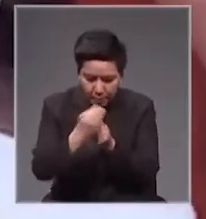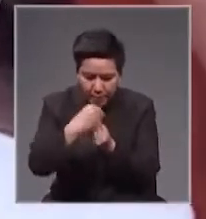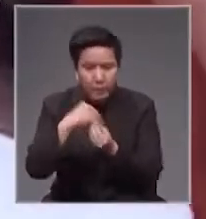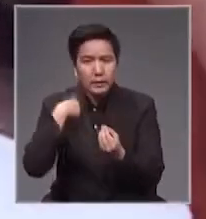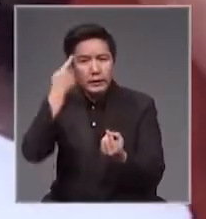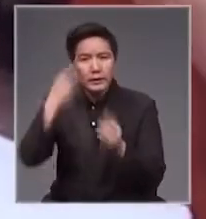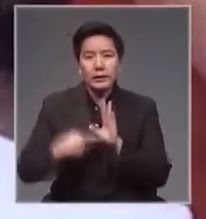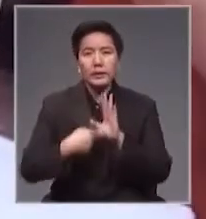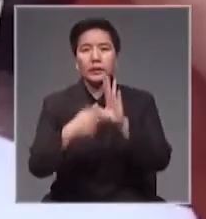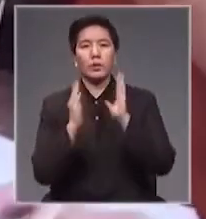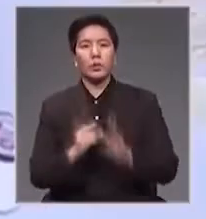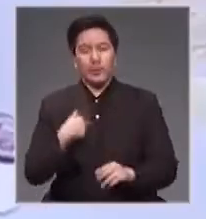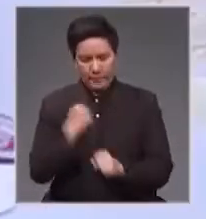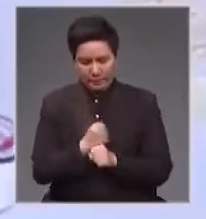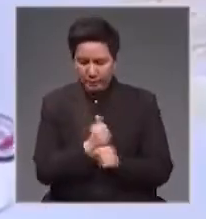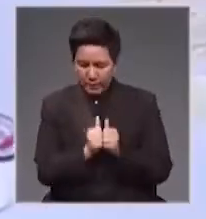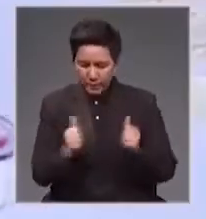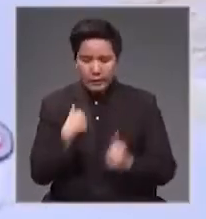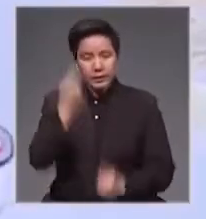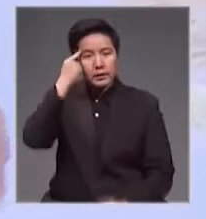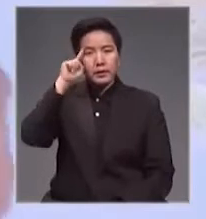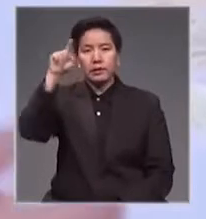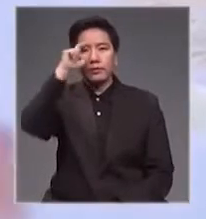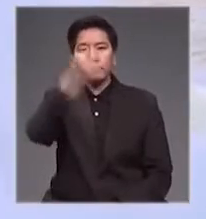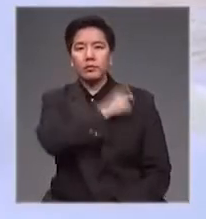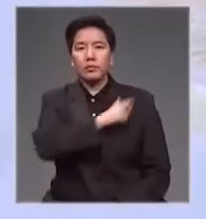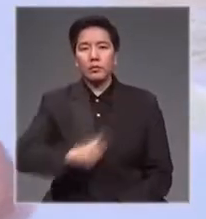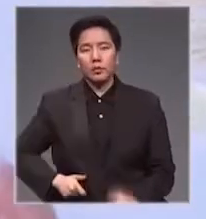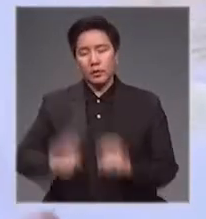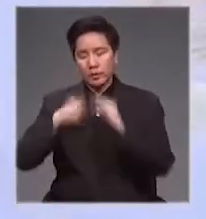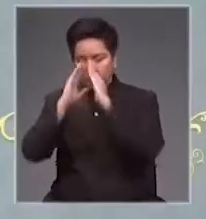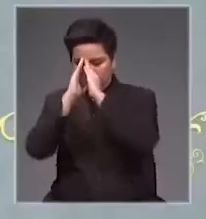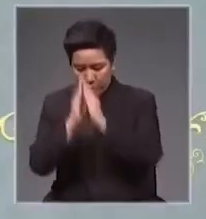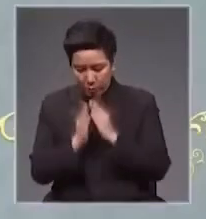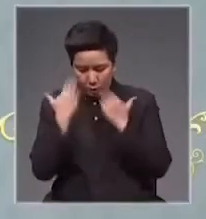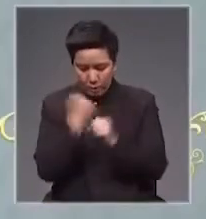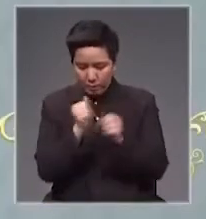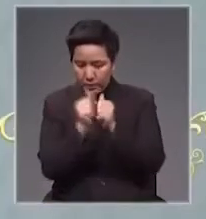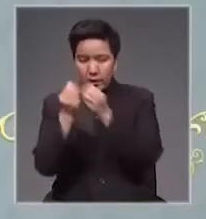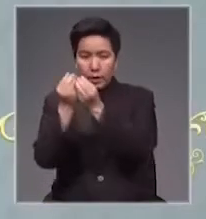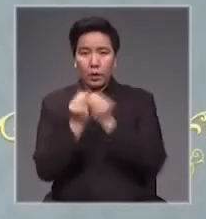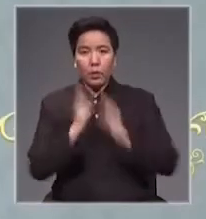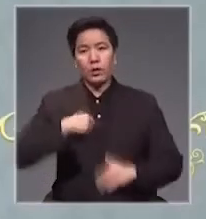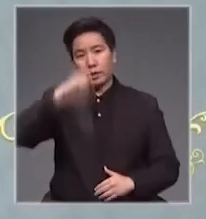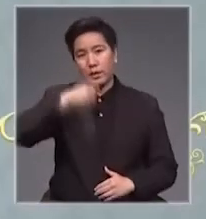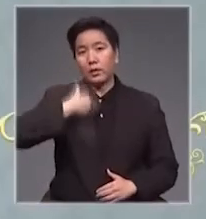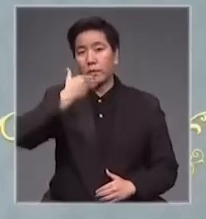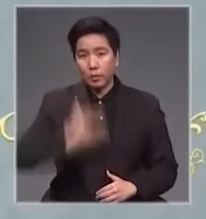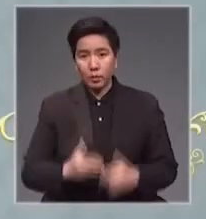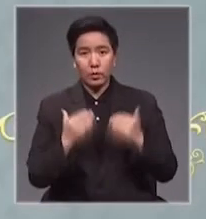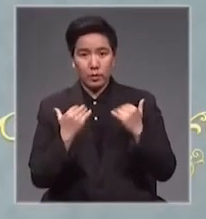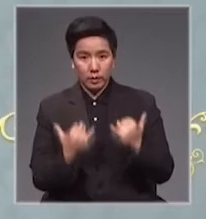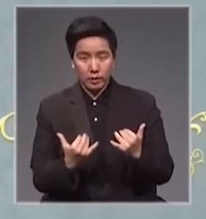งรักภักดีและน้อมรำลึกในพระมหากรุณาธิคุณหาที่สุดมิได้อีกด้วยนะครับนอกจากนี้สมเด็จพระเจ้าอยู่หัวทร